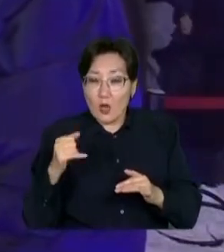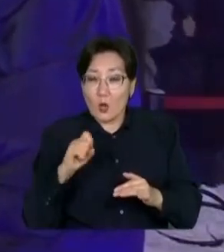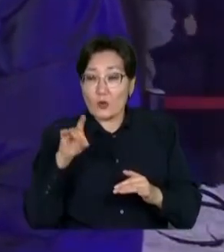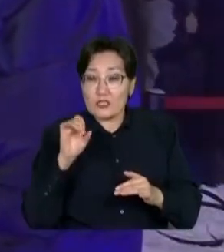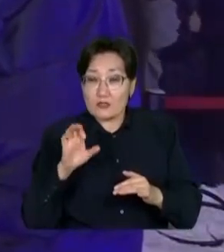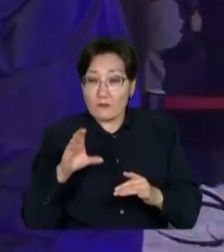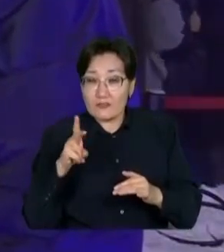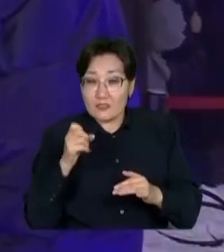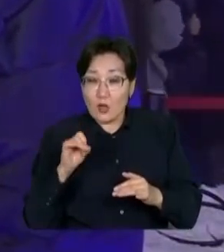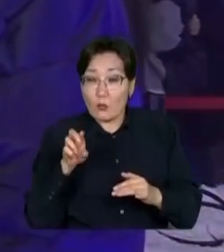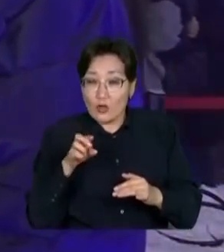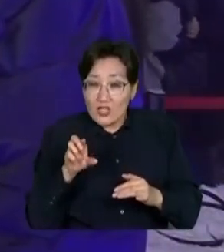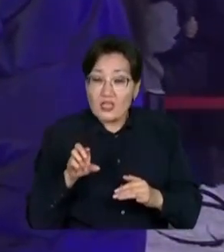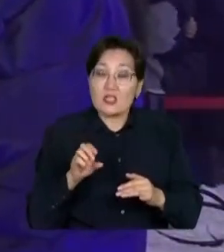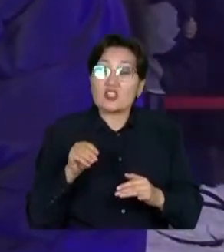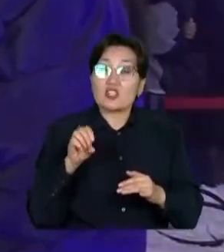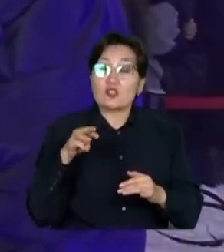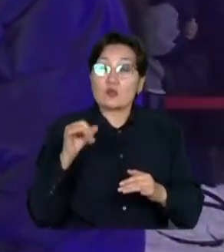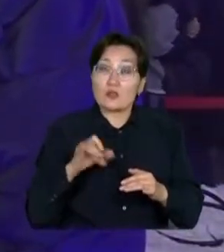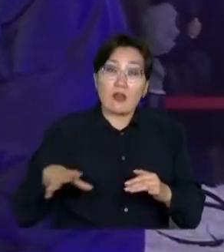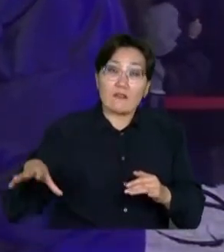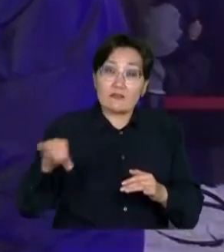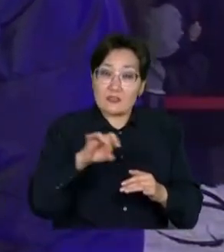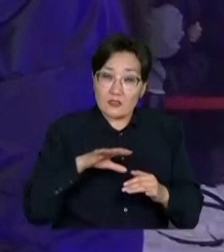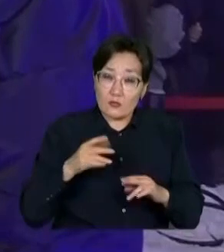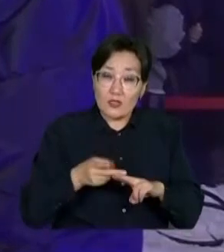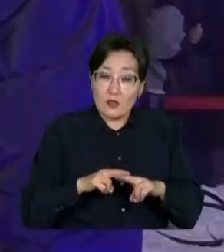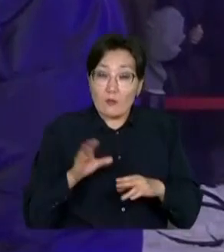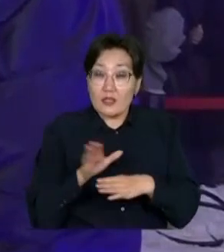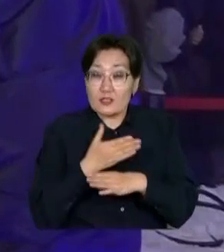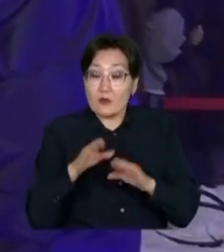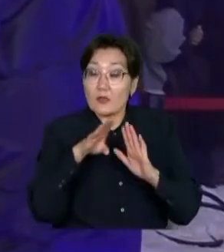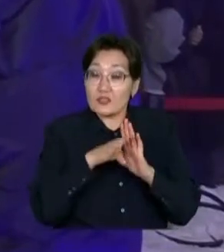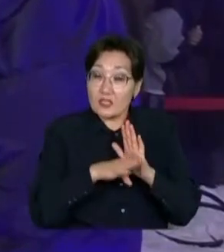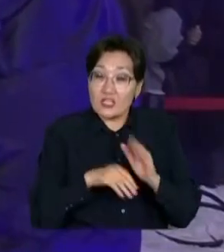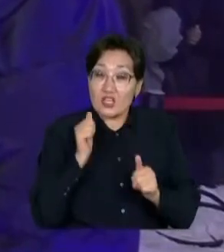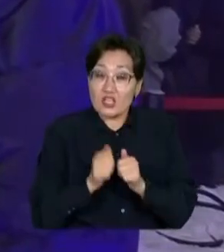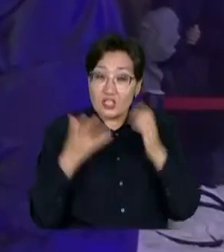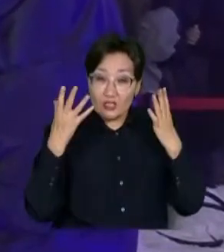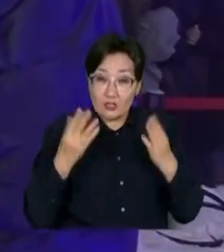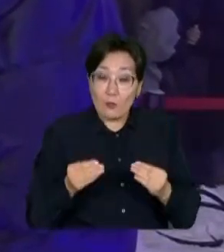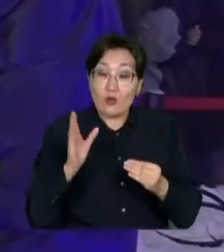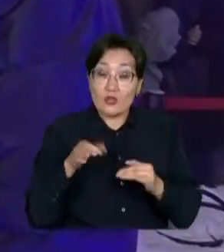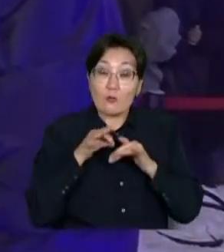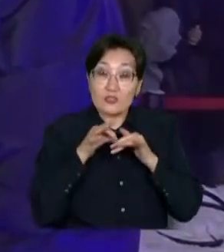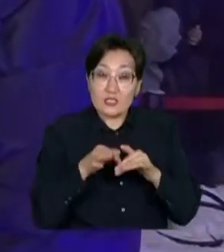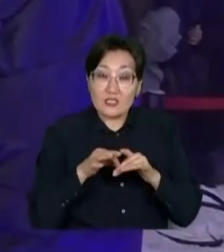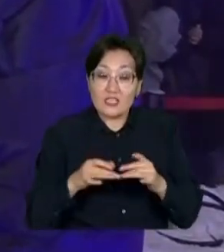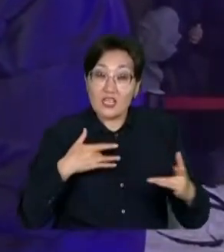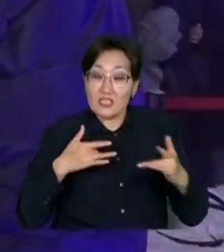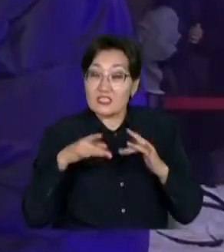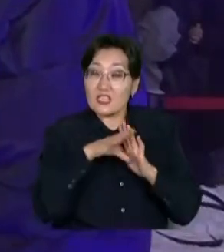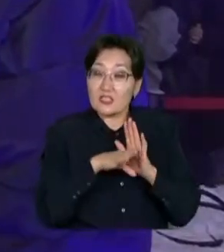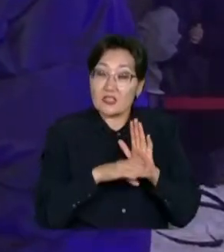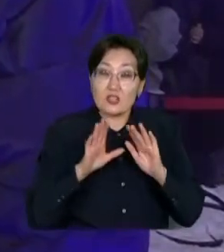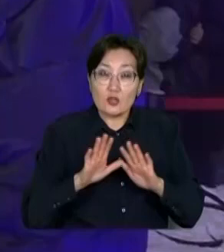Авозовском, Бостандыкском и Джитсуске. Во всех районах это по отдельному графику каждый день будет проводиться концерты.